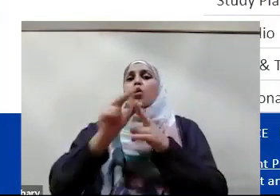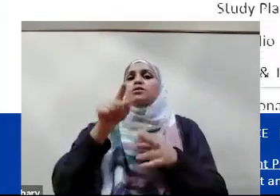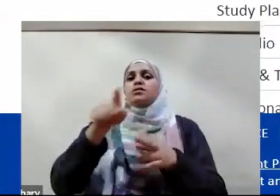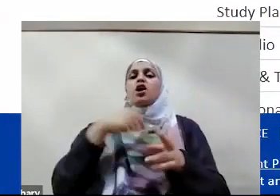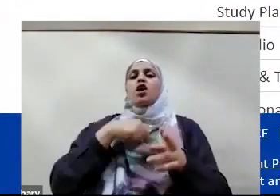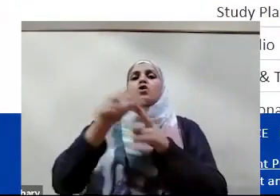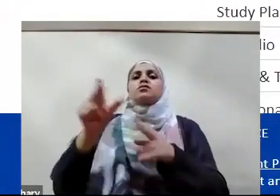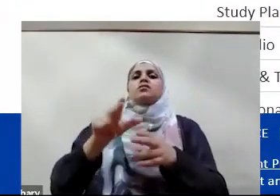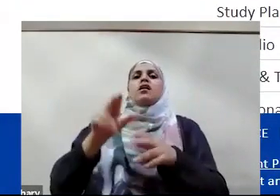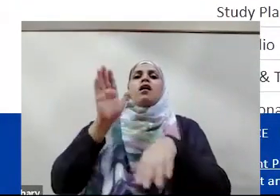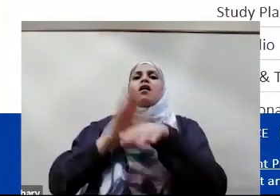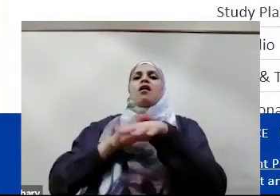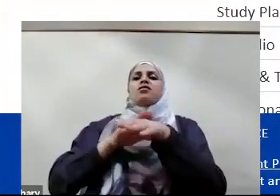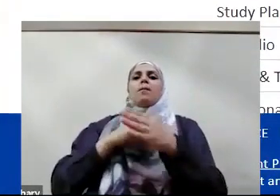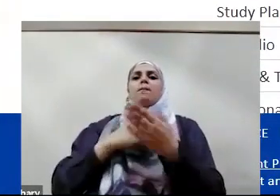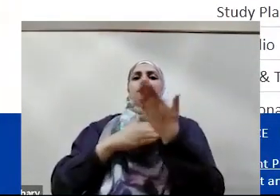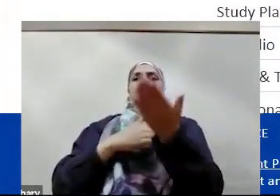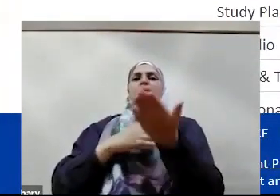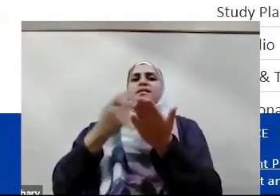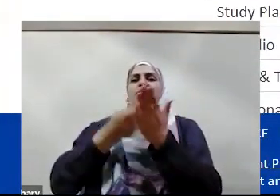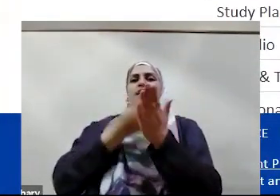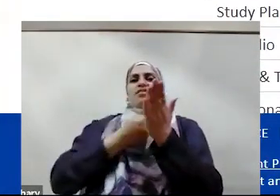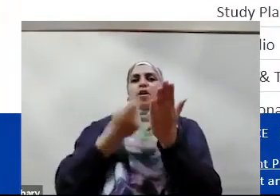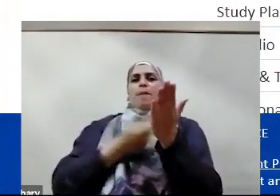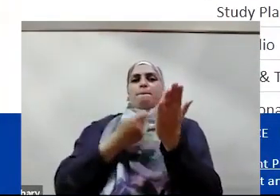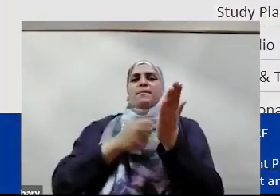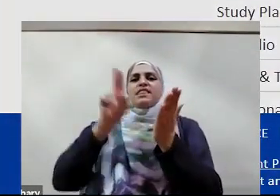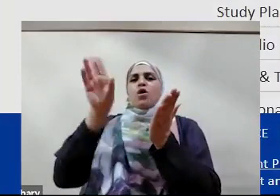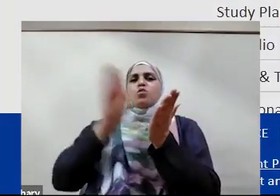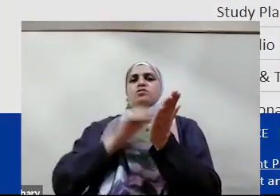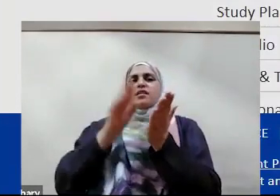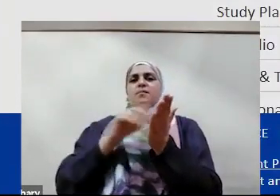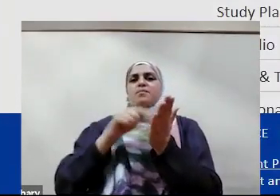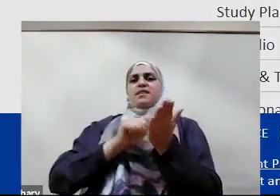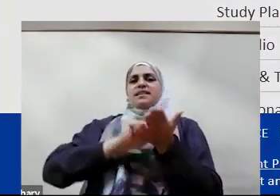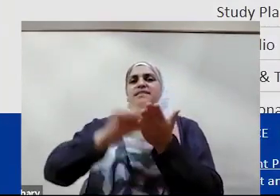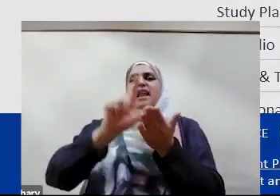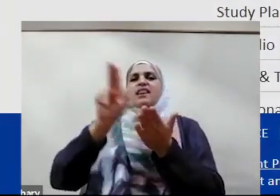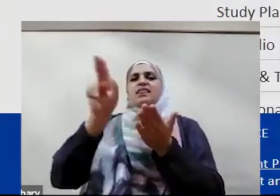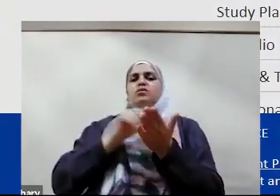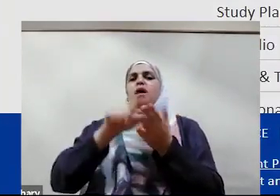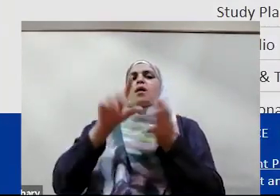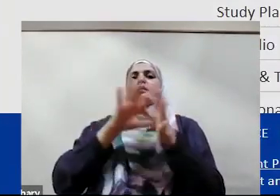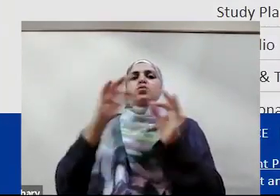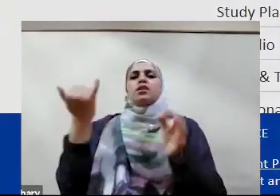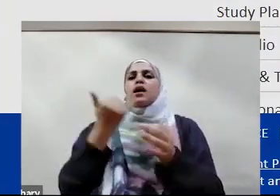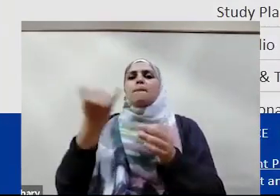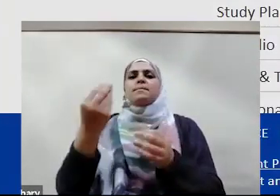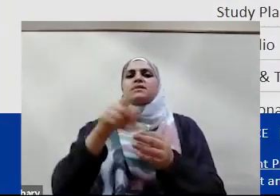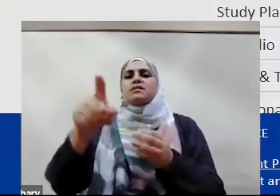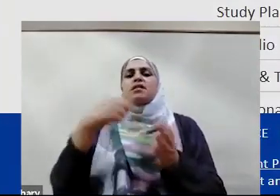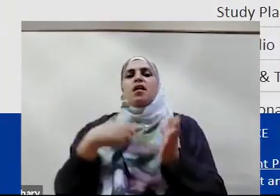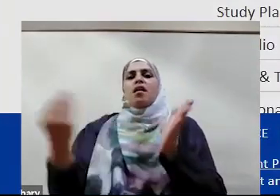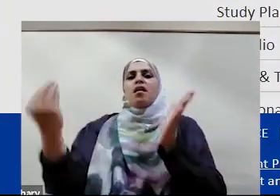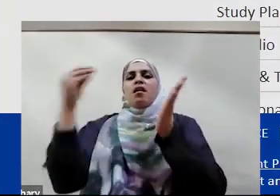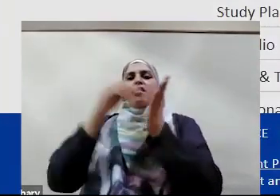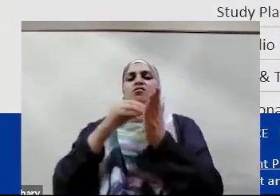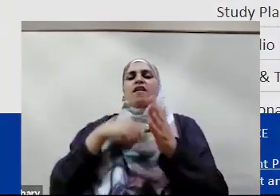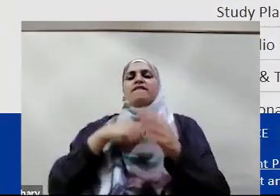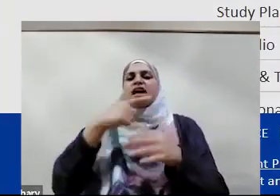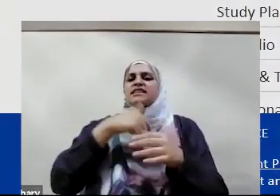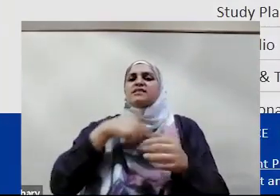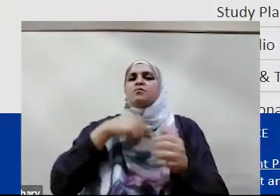خطابات التوصيه، ودي زي ما قلنا الموضوع بيكون بسيط. بعمل اضافه ريكومندر، اد